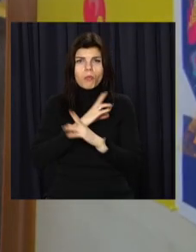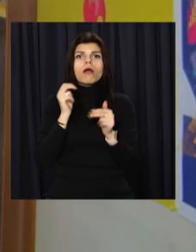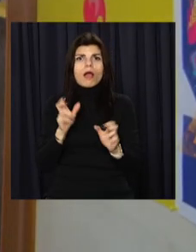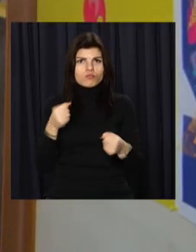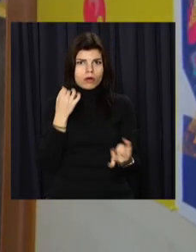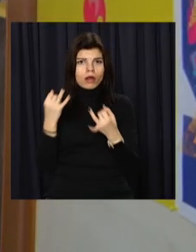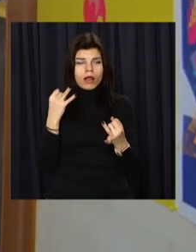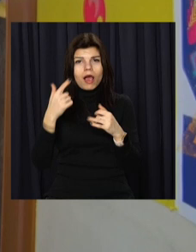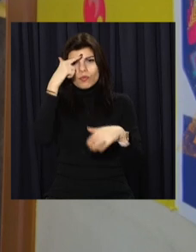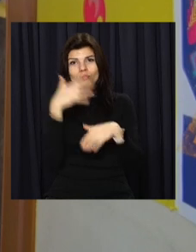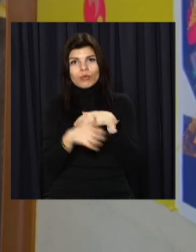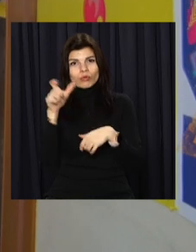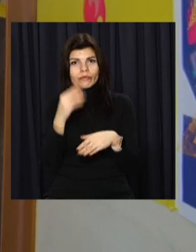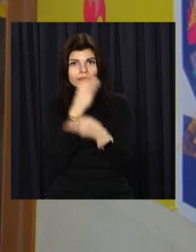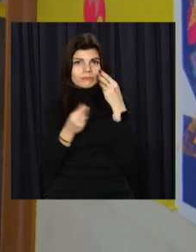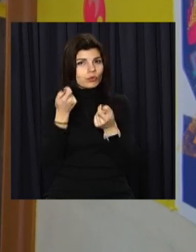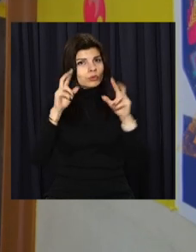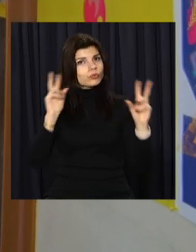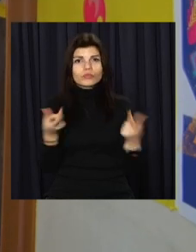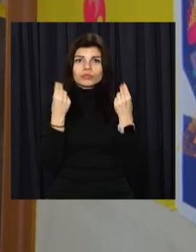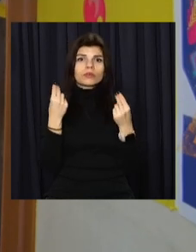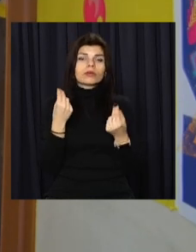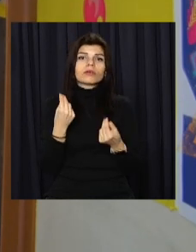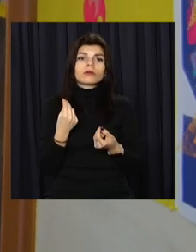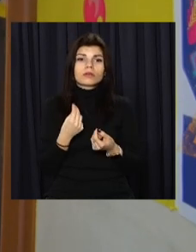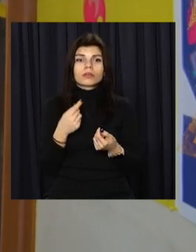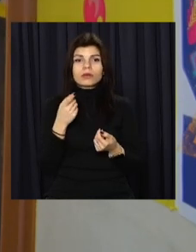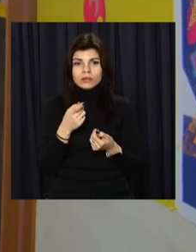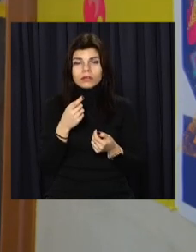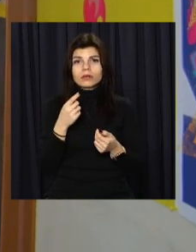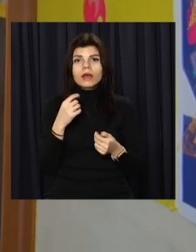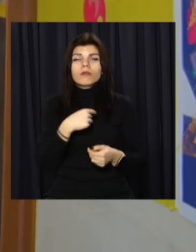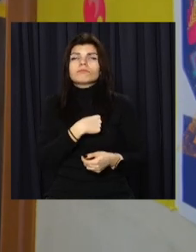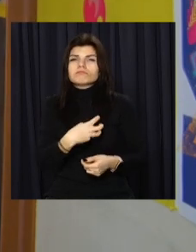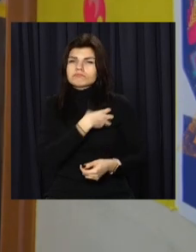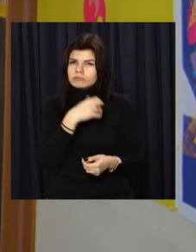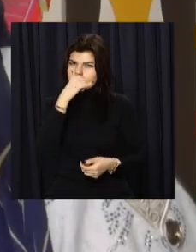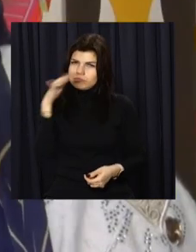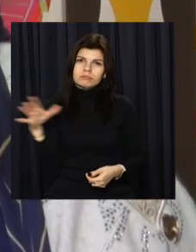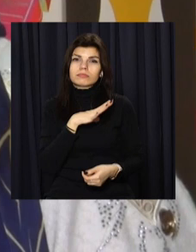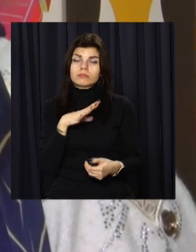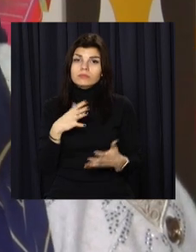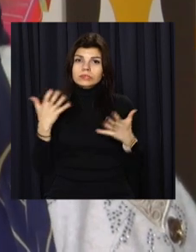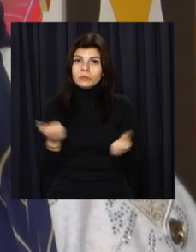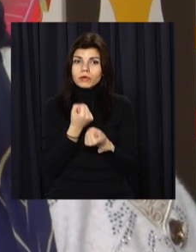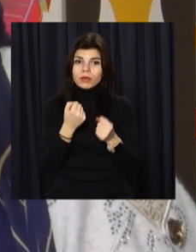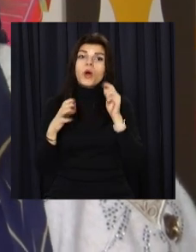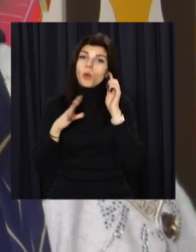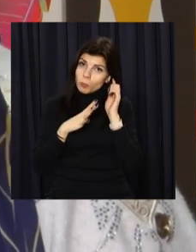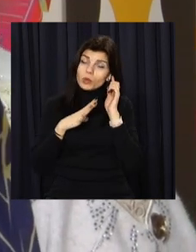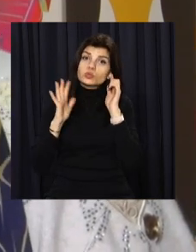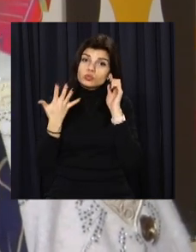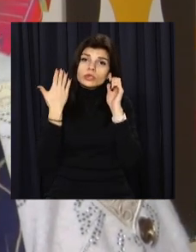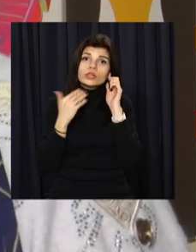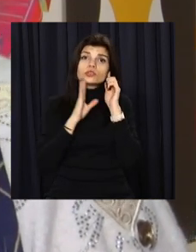житті. Пані Тетяна ледь не потрапила на гачок шахрайки. Врятувала інтуїція. Було так, що в двері прийшла